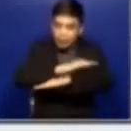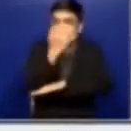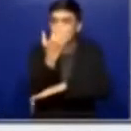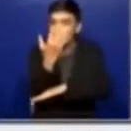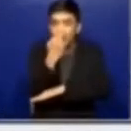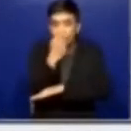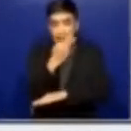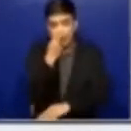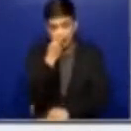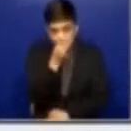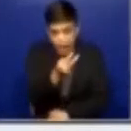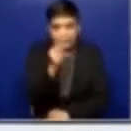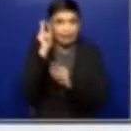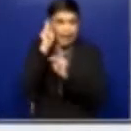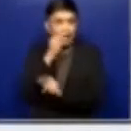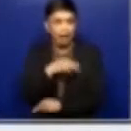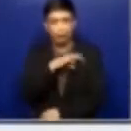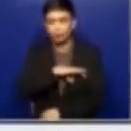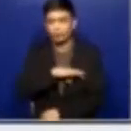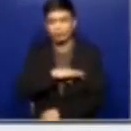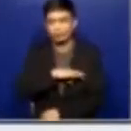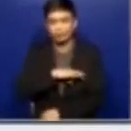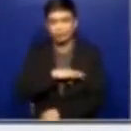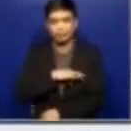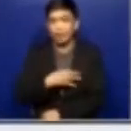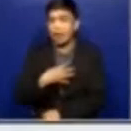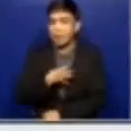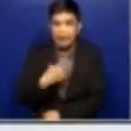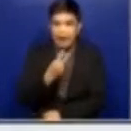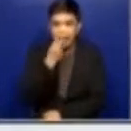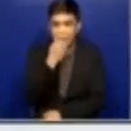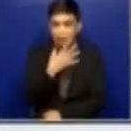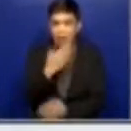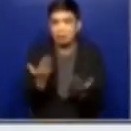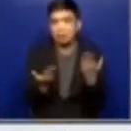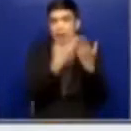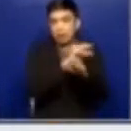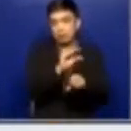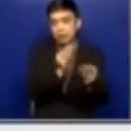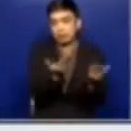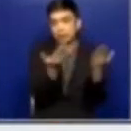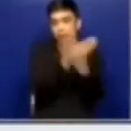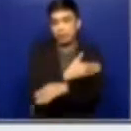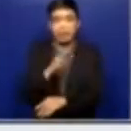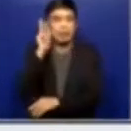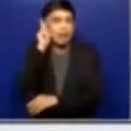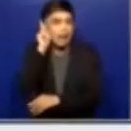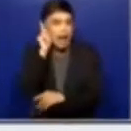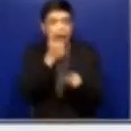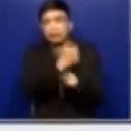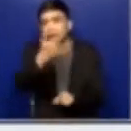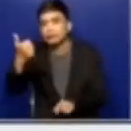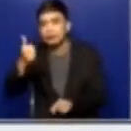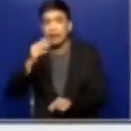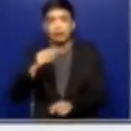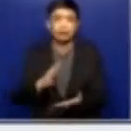พี่น้องประชาชนขาดกำลังใจจนไม่ดูแล้วท่านประธานไปดูข่าวอะไรข่าวลุงพลบ้านกกอกเดี๋ยวนี้นะครับเจอแยะนะ